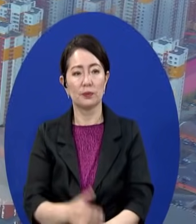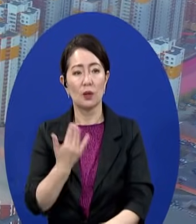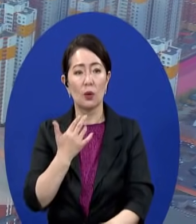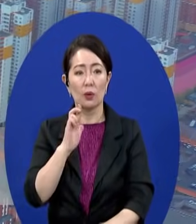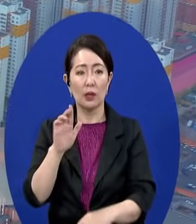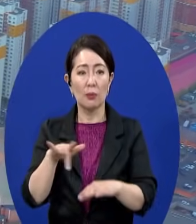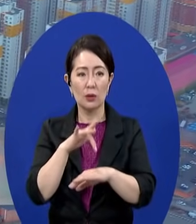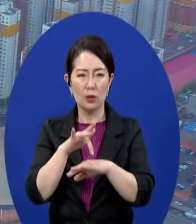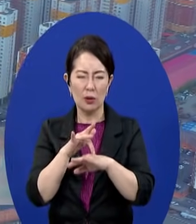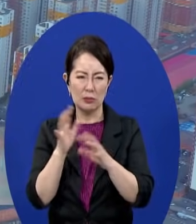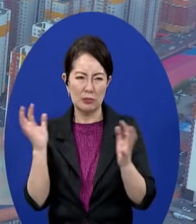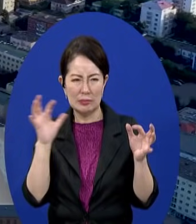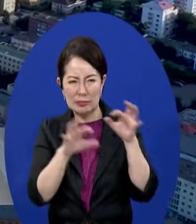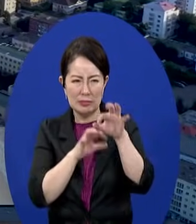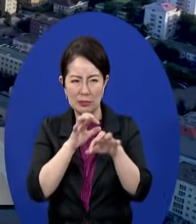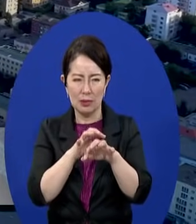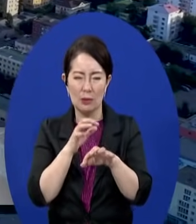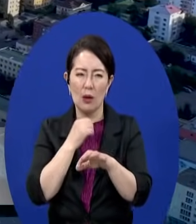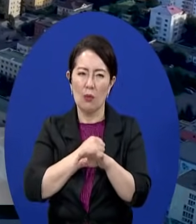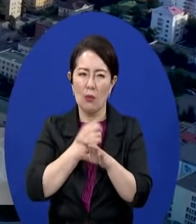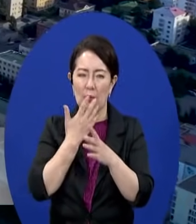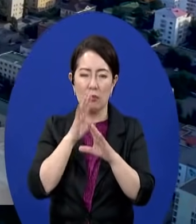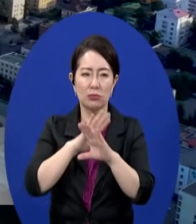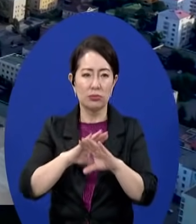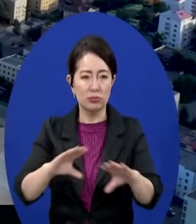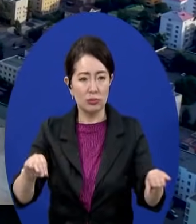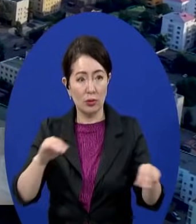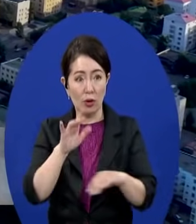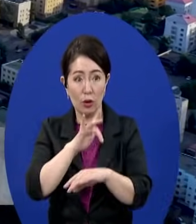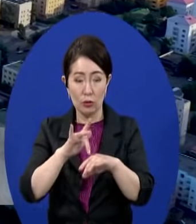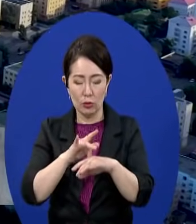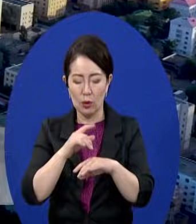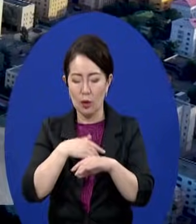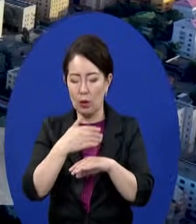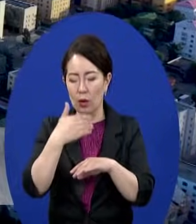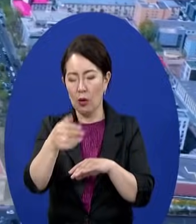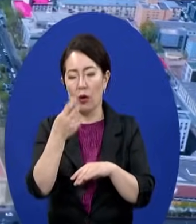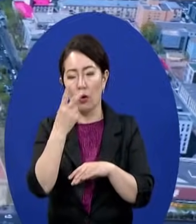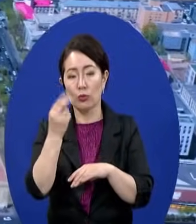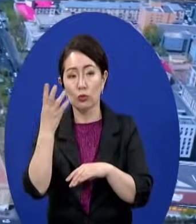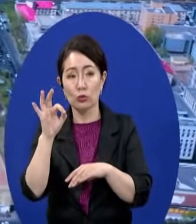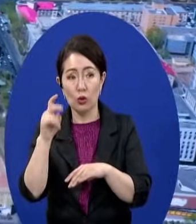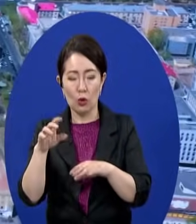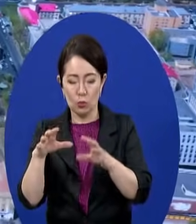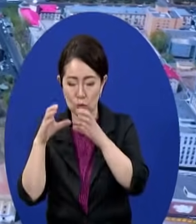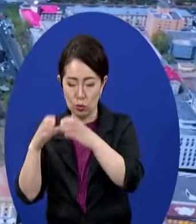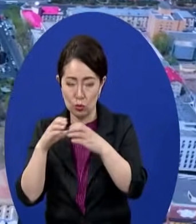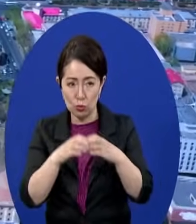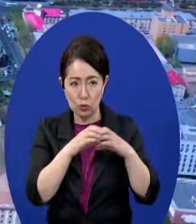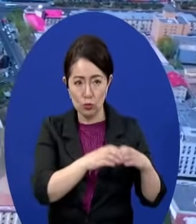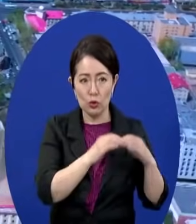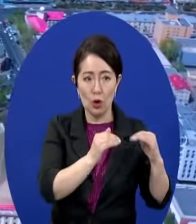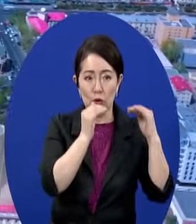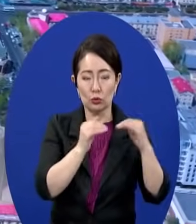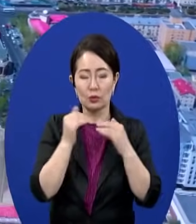Улаанбаатар хотын төвлөрлийг сааруулж бухимдалгүй хот болгохын тулд урт хугацаанд буюу 2040 он хүртэл бүсчилж хөгжүүлэхээр төлөвлөжээ. Өөрөөр хэлбэл